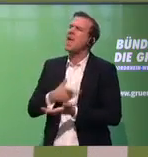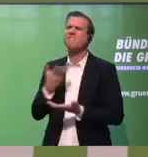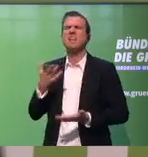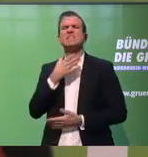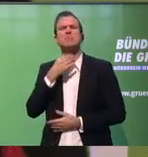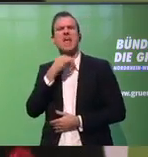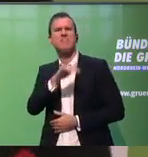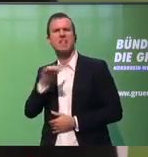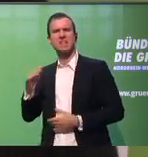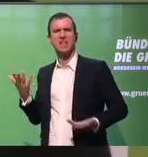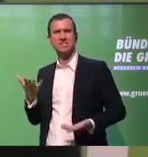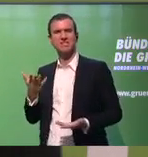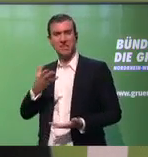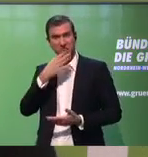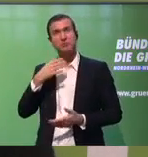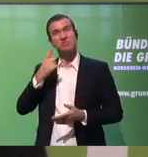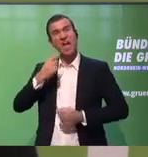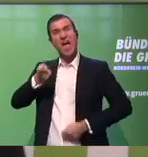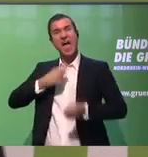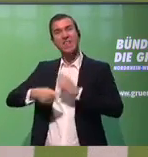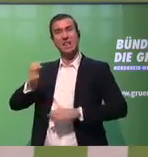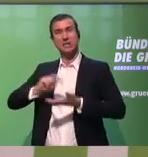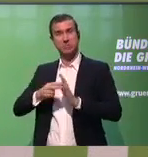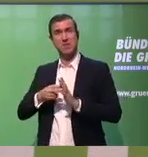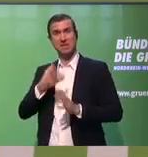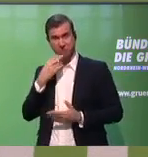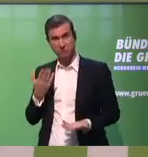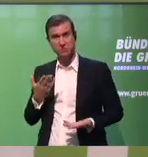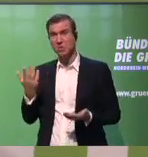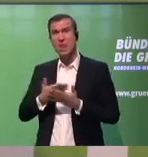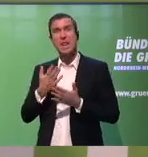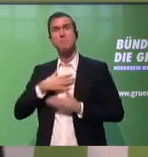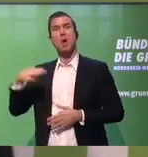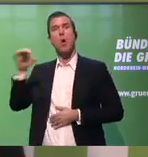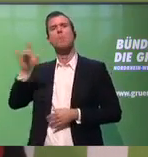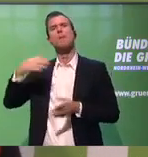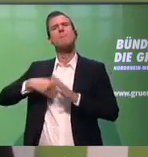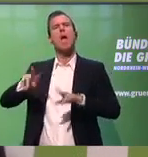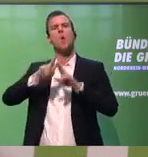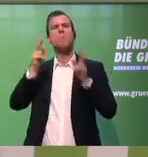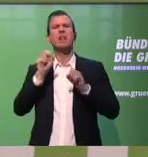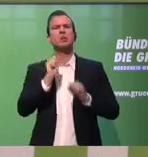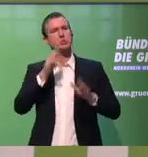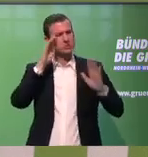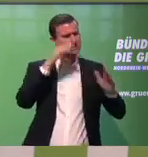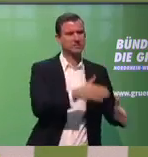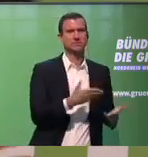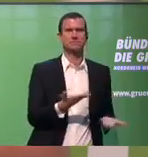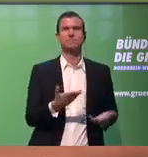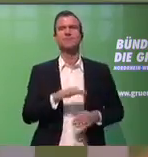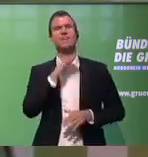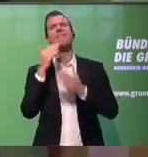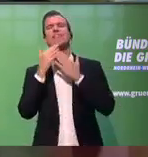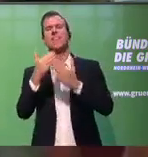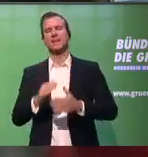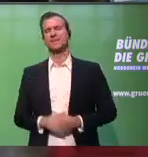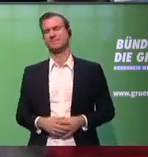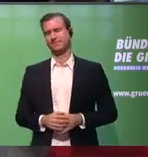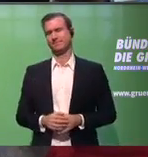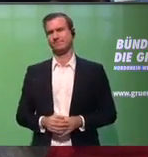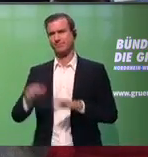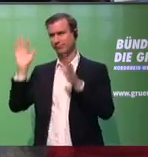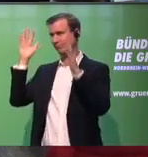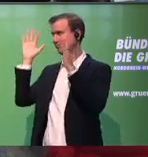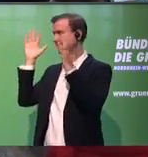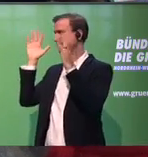wollen? Wollen sie halt ein Europa, das vor allem Handelspolitik macht, oder wollen sie lieber ein Europa, was sich eher auf Umweltschutz konzentriert? Vielen Dank.